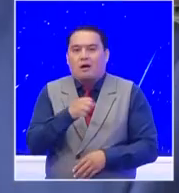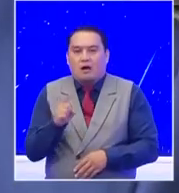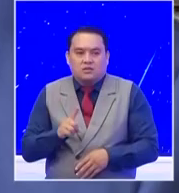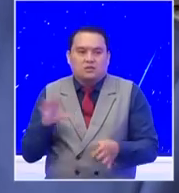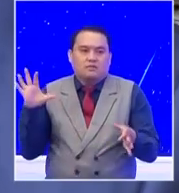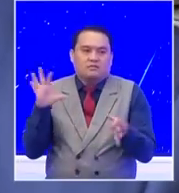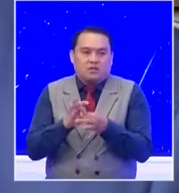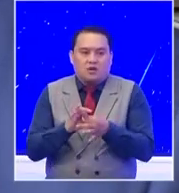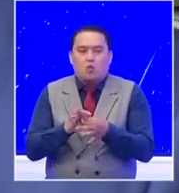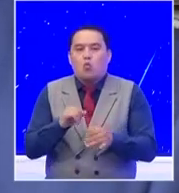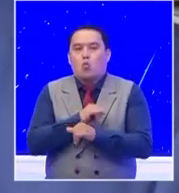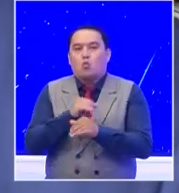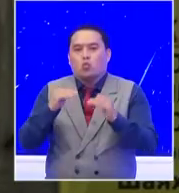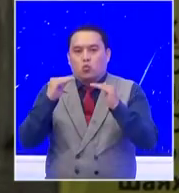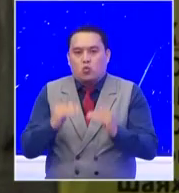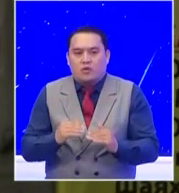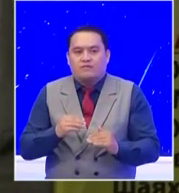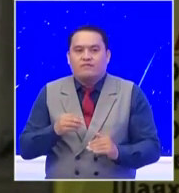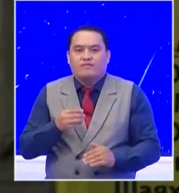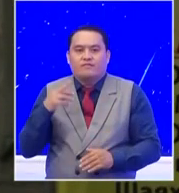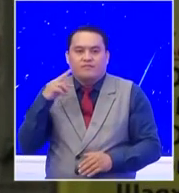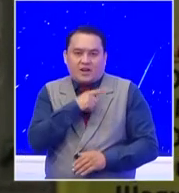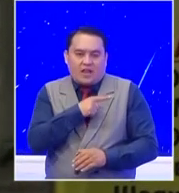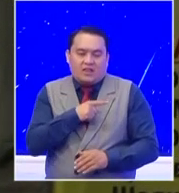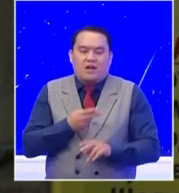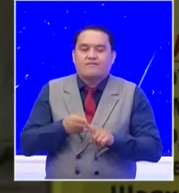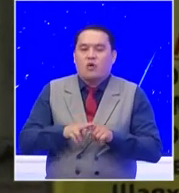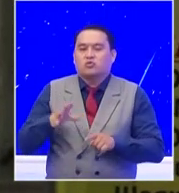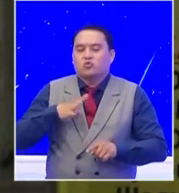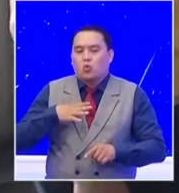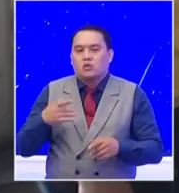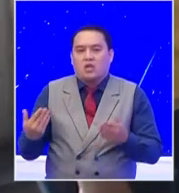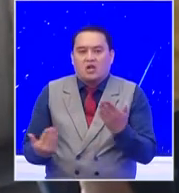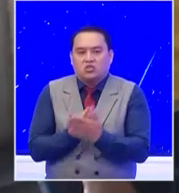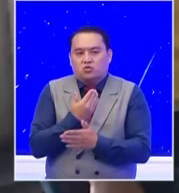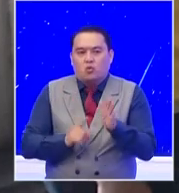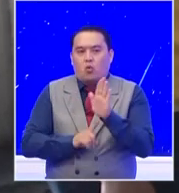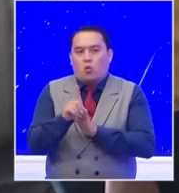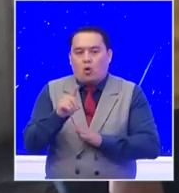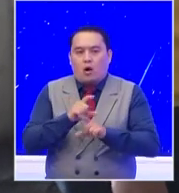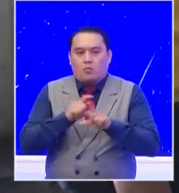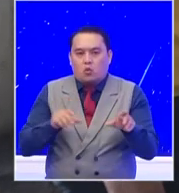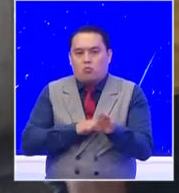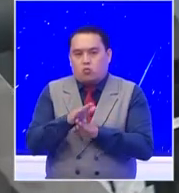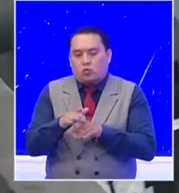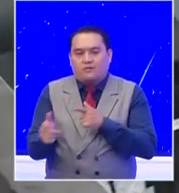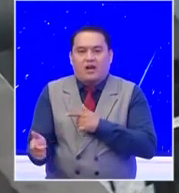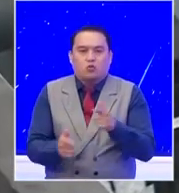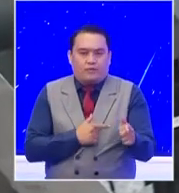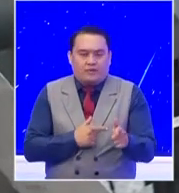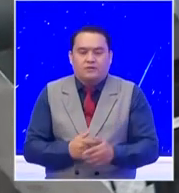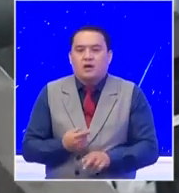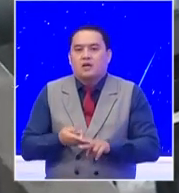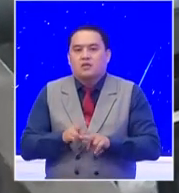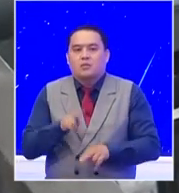Это позволит значительно уменьшить вредные выбросы в атмосферу. К началу нового отопительного сезона объект будет полностью готов. Над